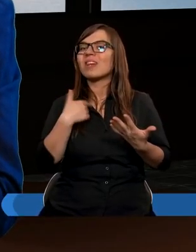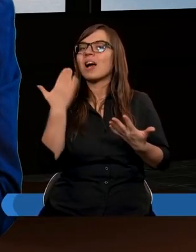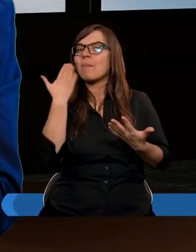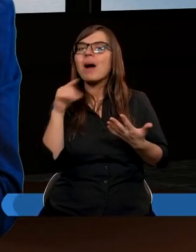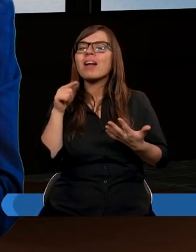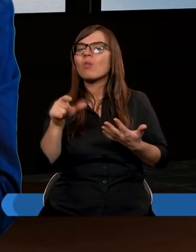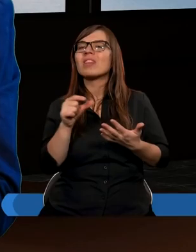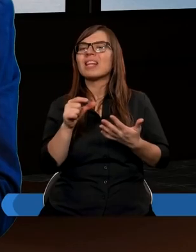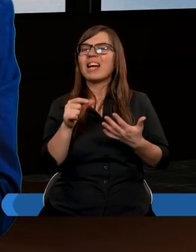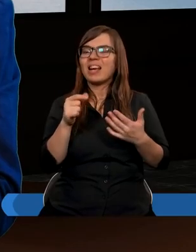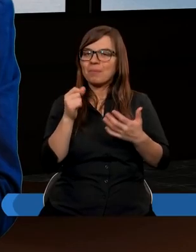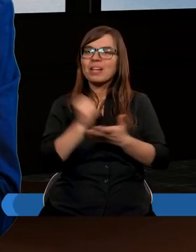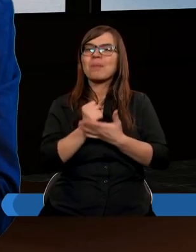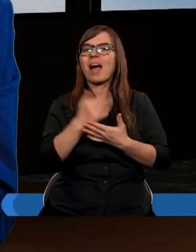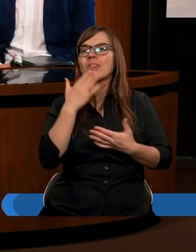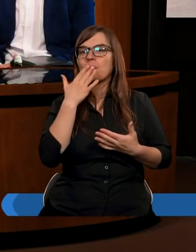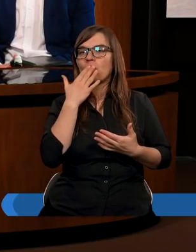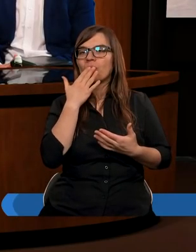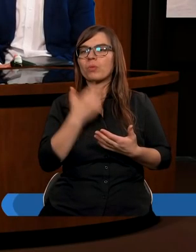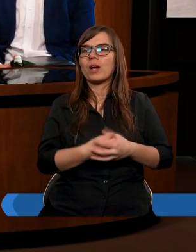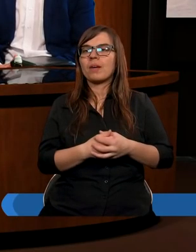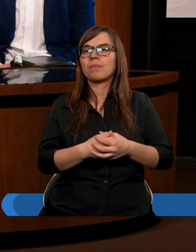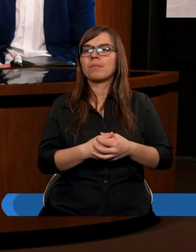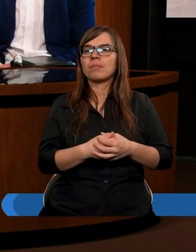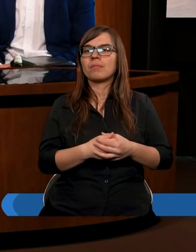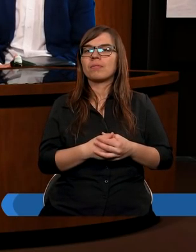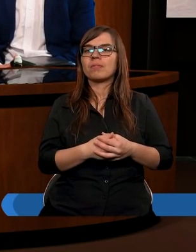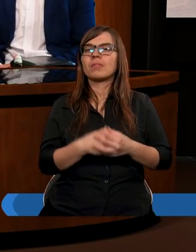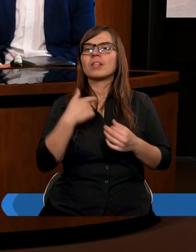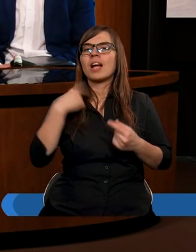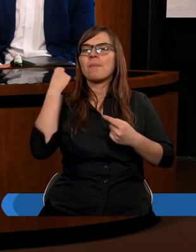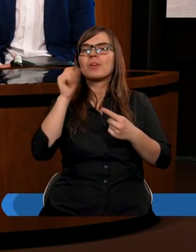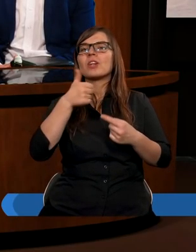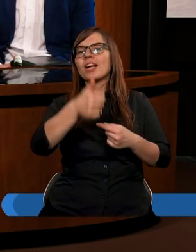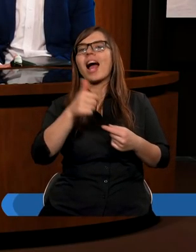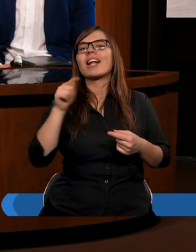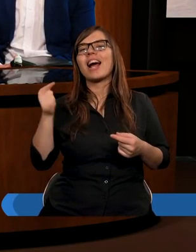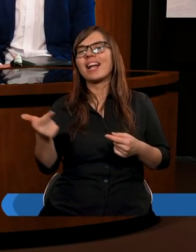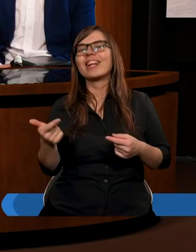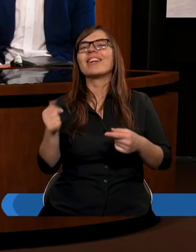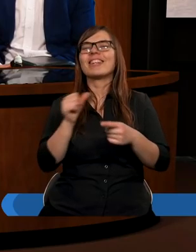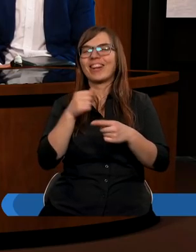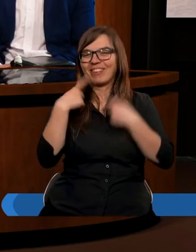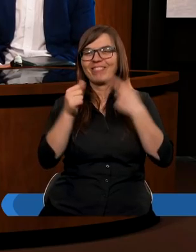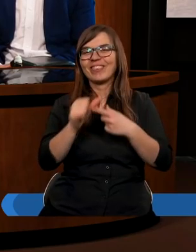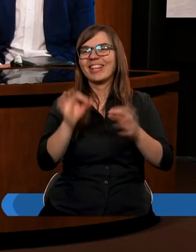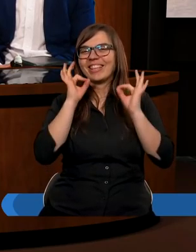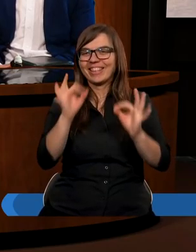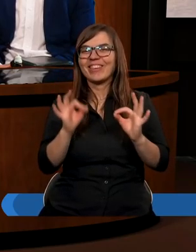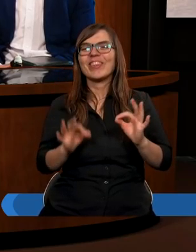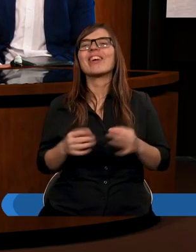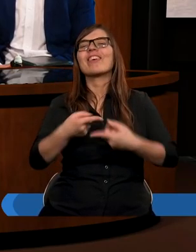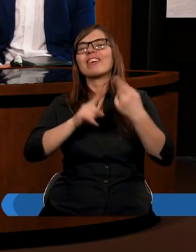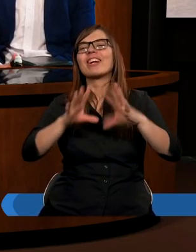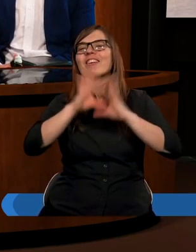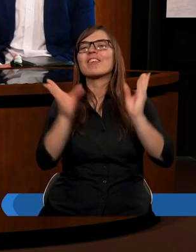w tym kontekście mówiłem. Tak. Ja myślę, że jedna i druga jest wypowiedź dobra. Przede wszystkim